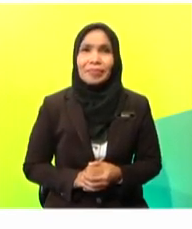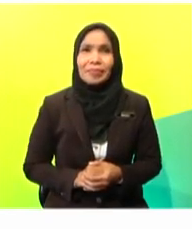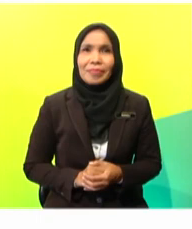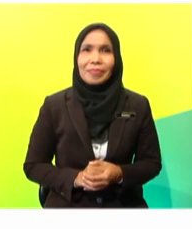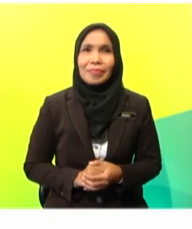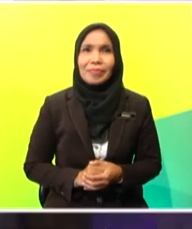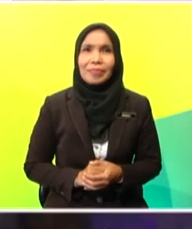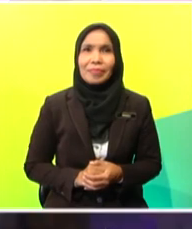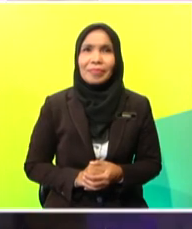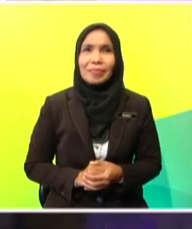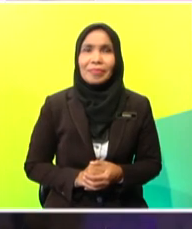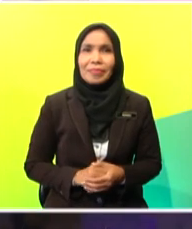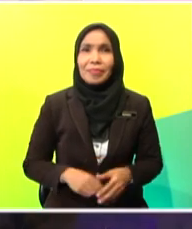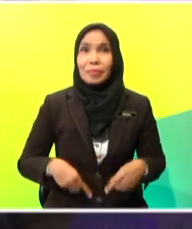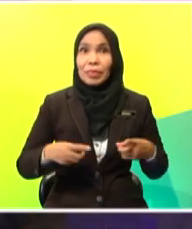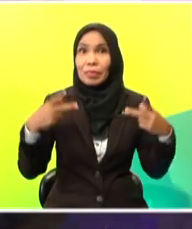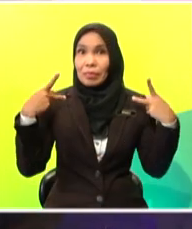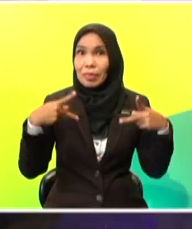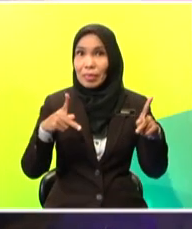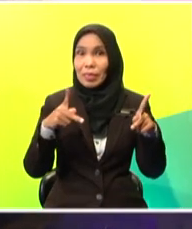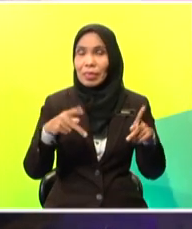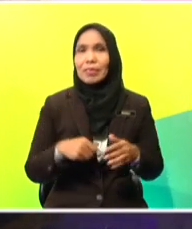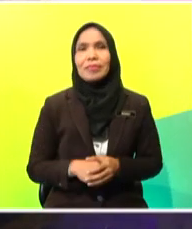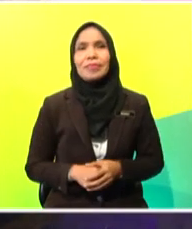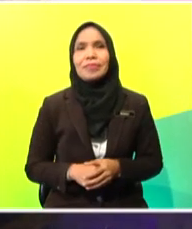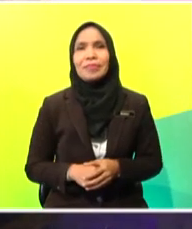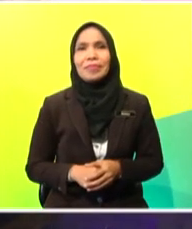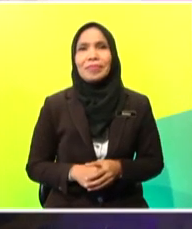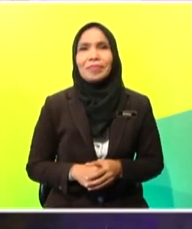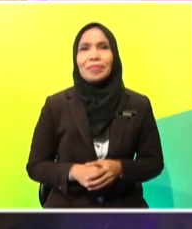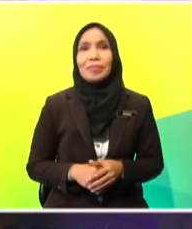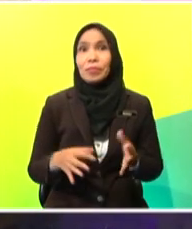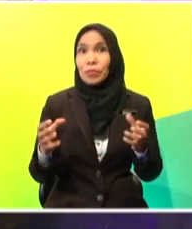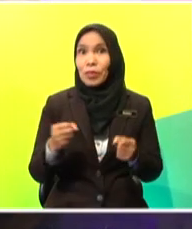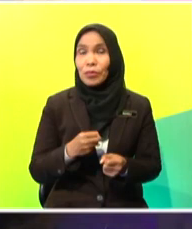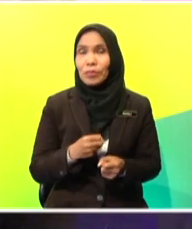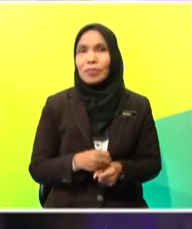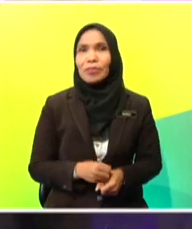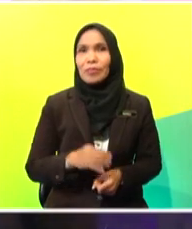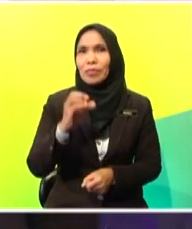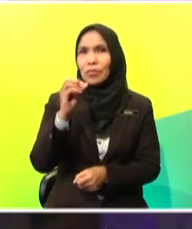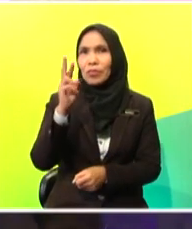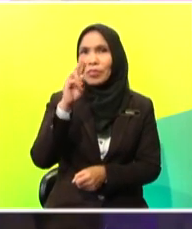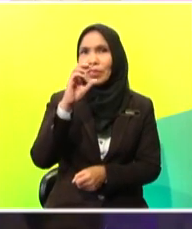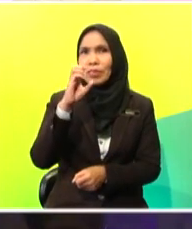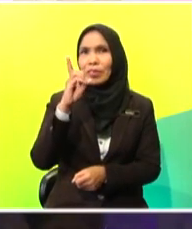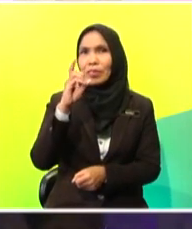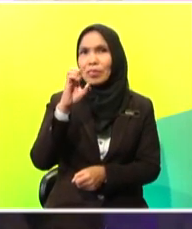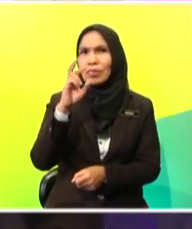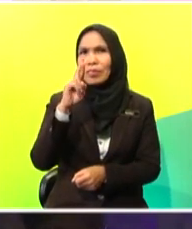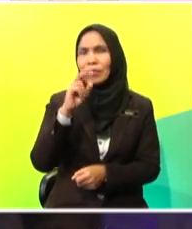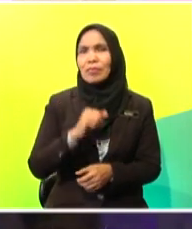ebcd satu aja ke dia sampai bcde decu ebcd cetak berlalunya